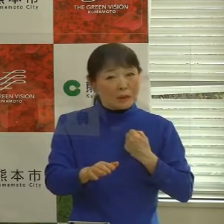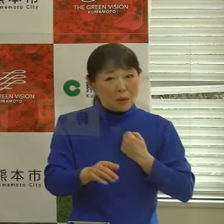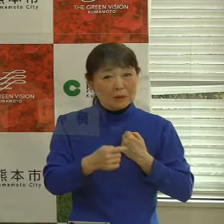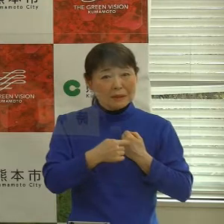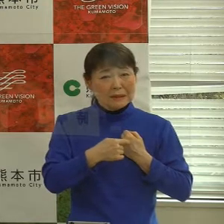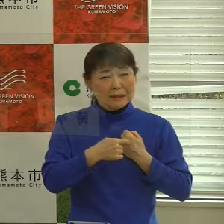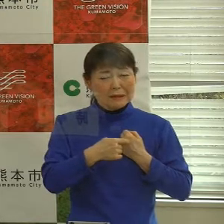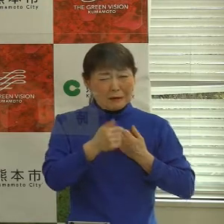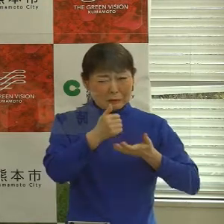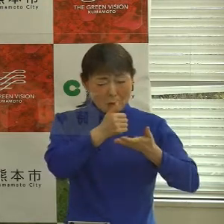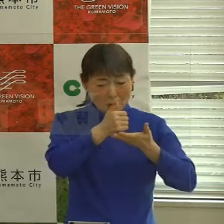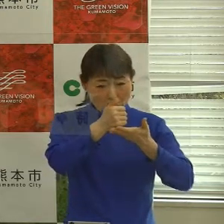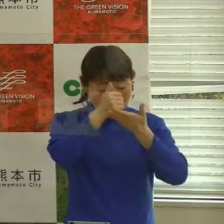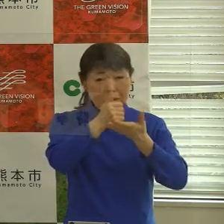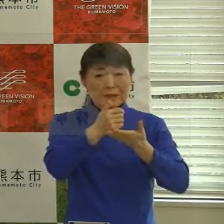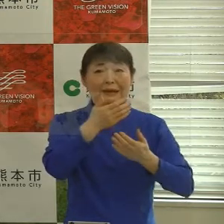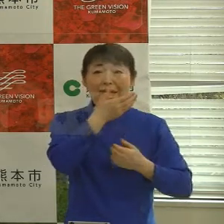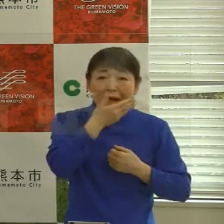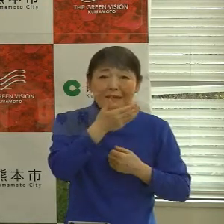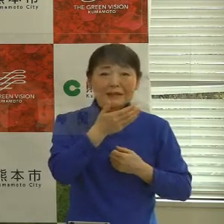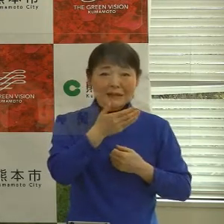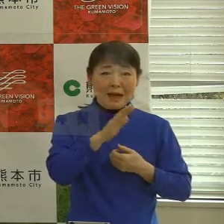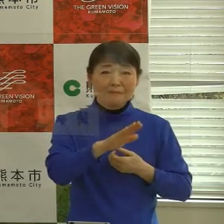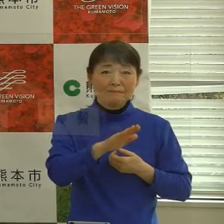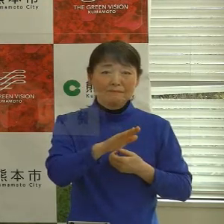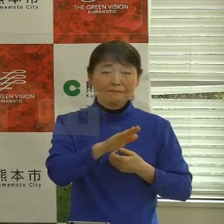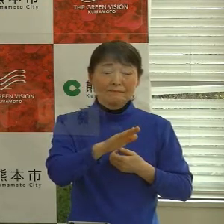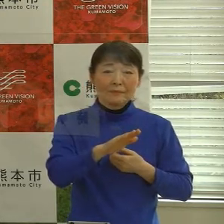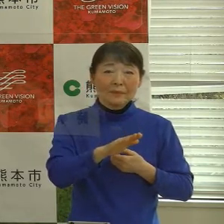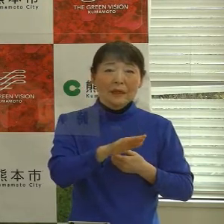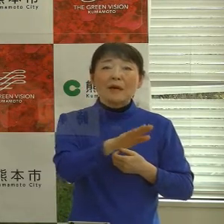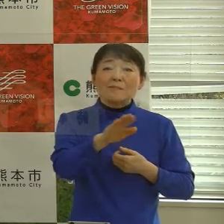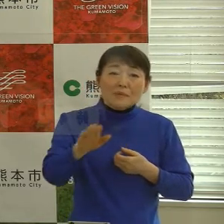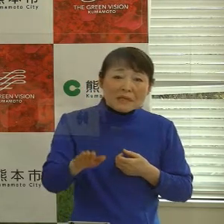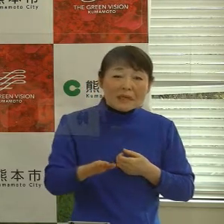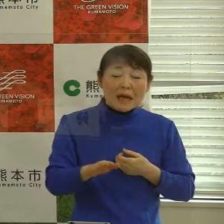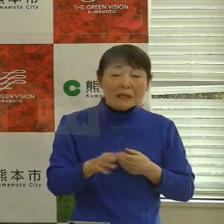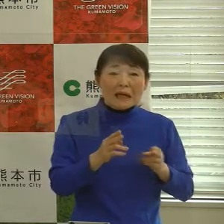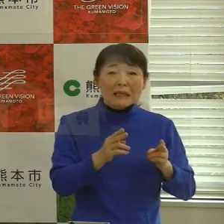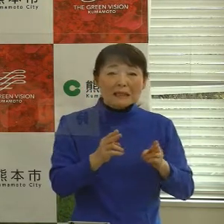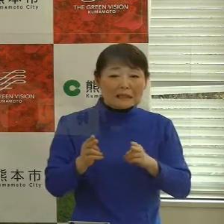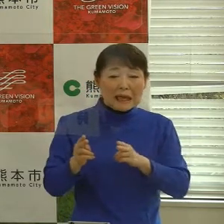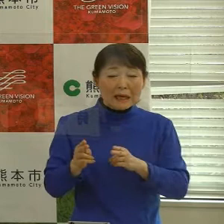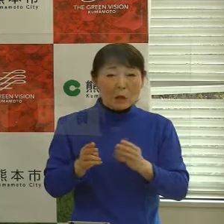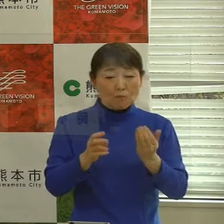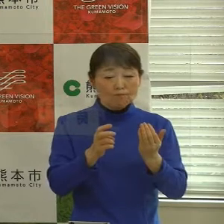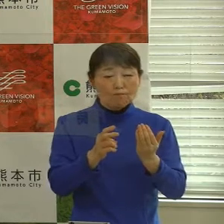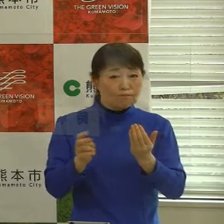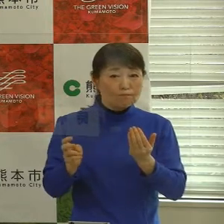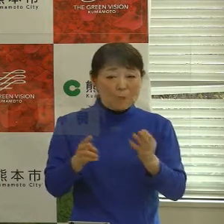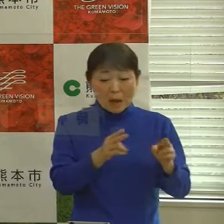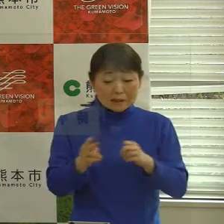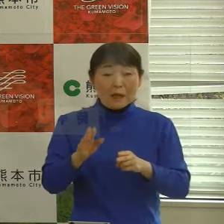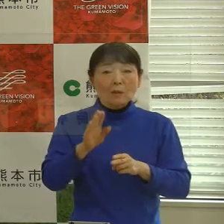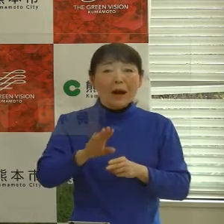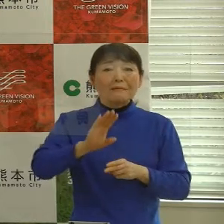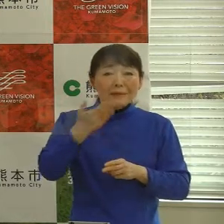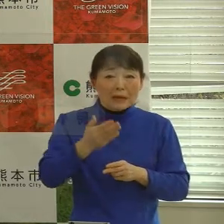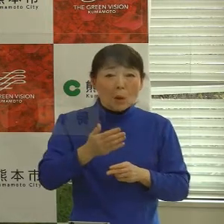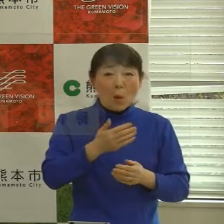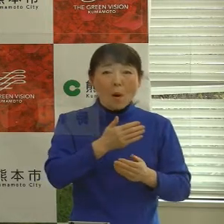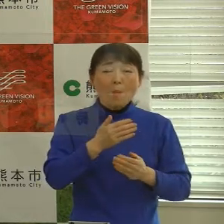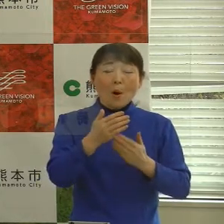非常に尊いものだから、まあ、みんなで、まあ、いろんな制度とかいろんな制約はある中でもですね、大切